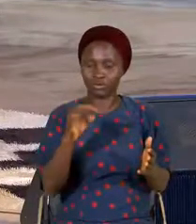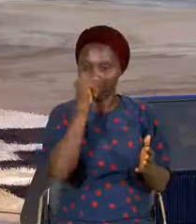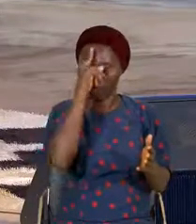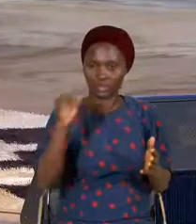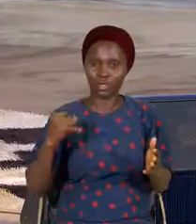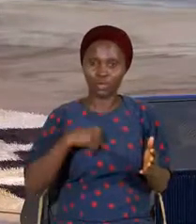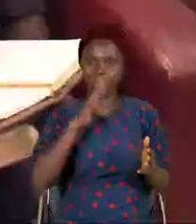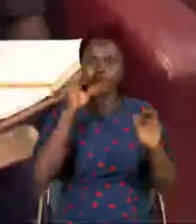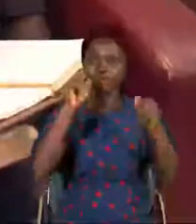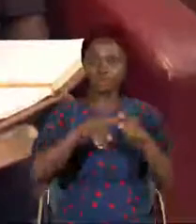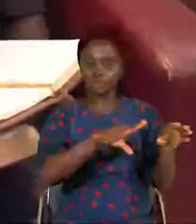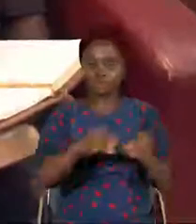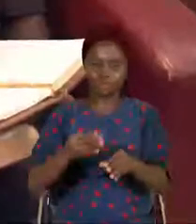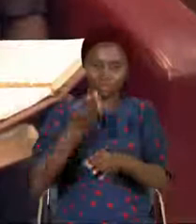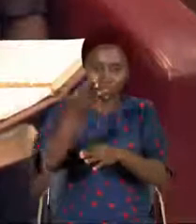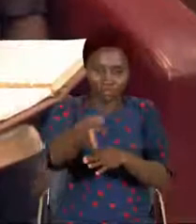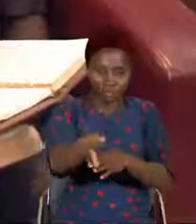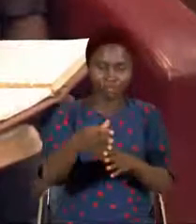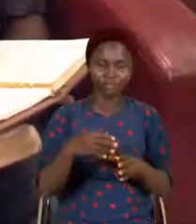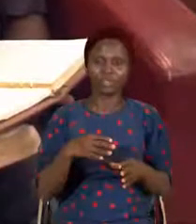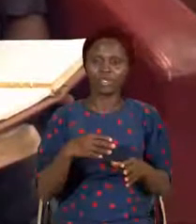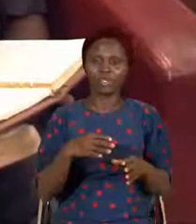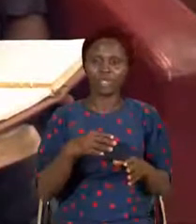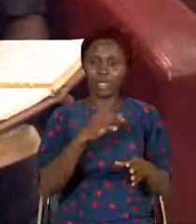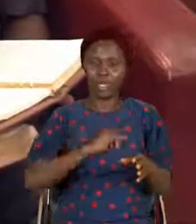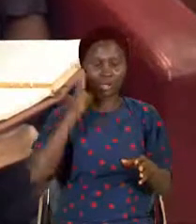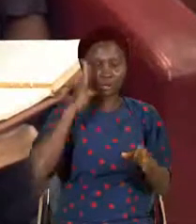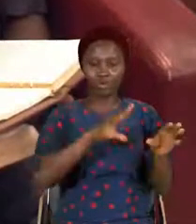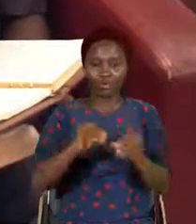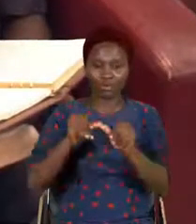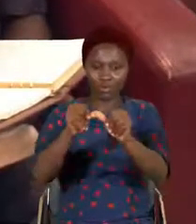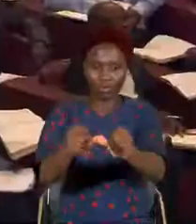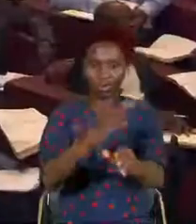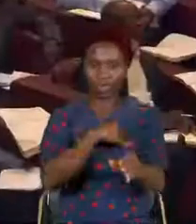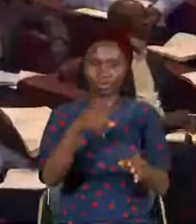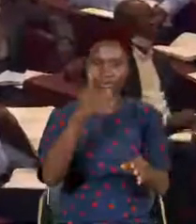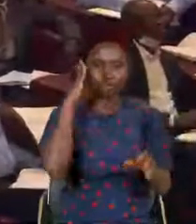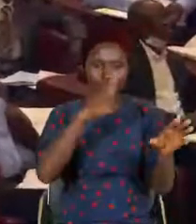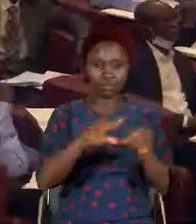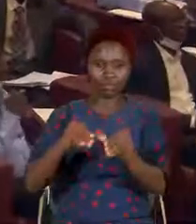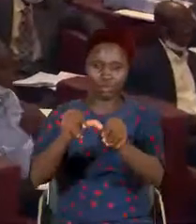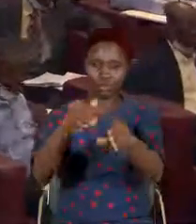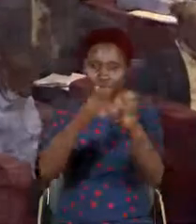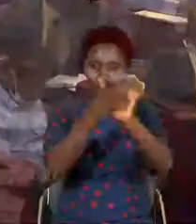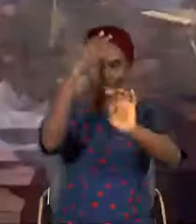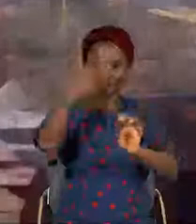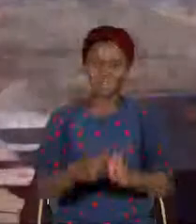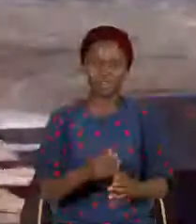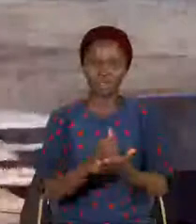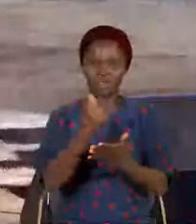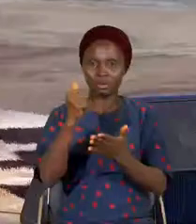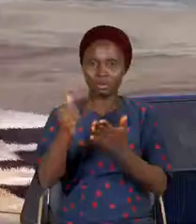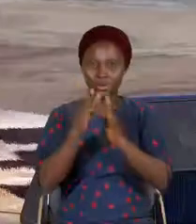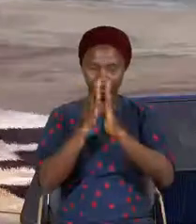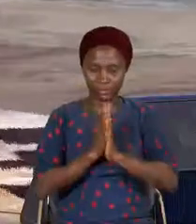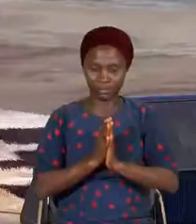comme nous causons ces choses, nous pourrons avancer. Et nous allons avancer. Je vais avancer et vous allez avancer au nom de Jésus-Christ. Nous allons